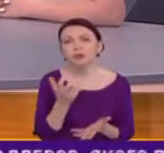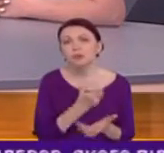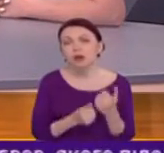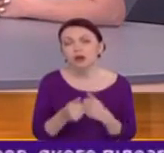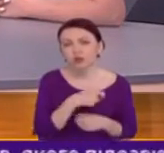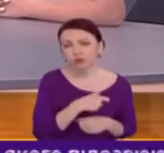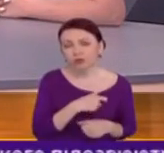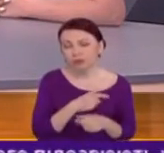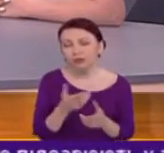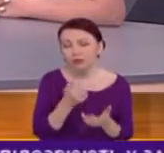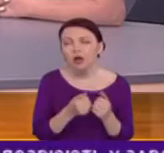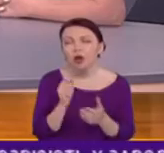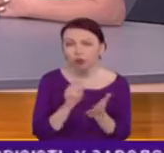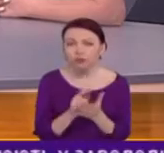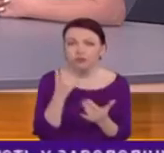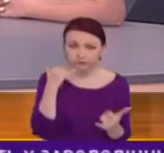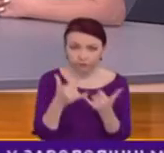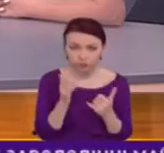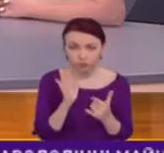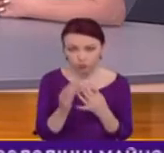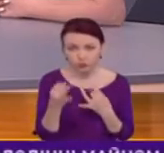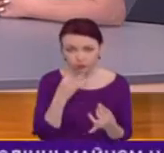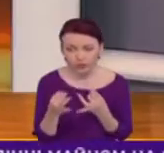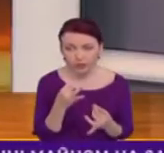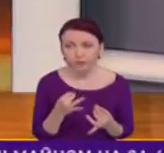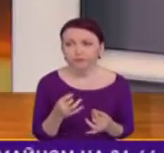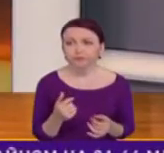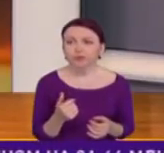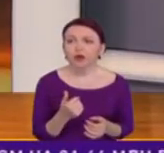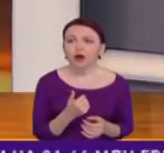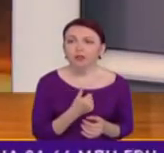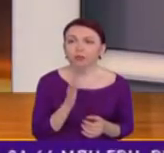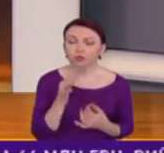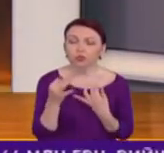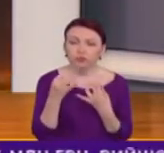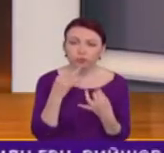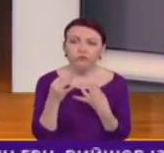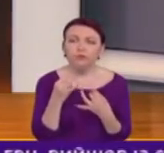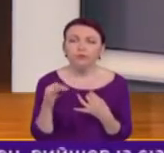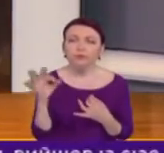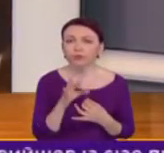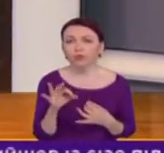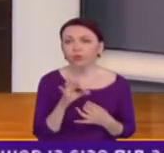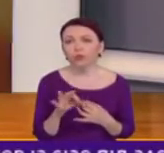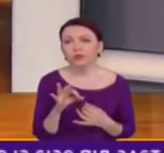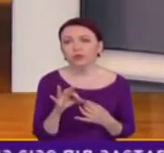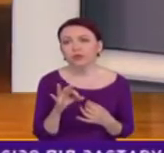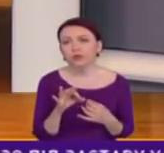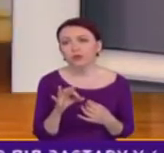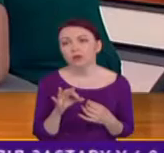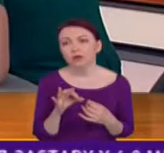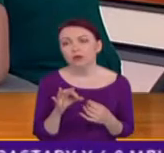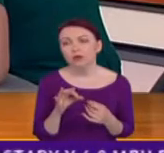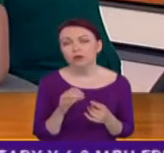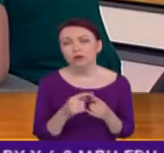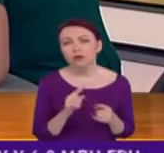і з нею будуть розмовляти. Я буду мати розмову щодо цього зупинкового комплексу, який